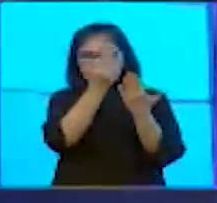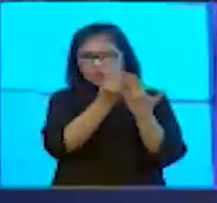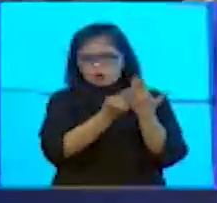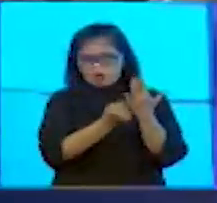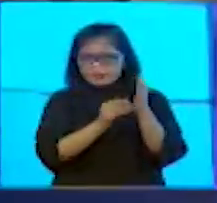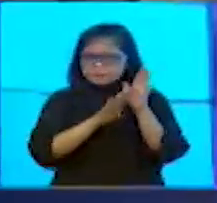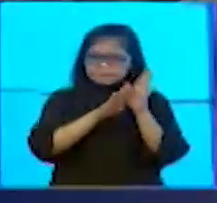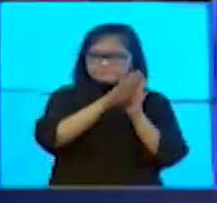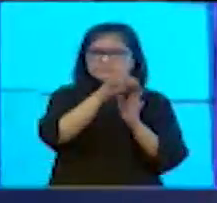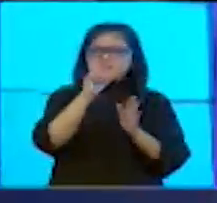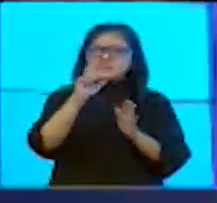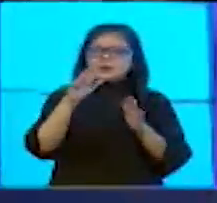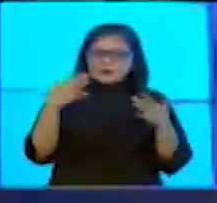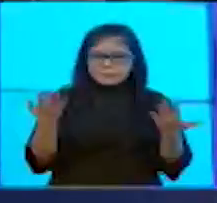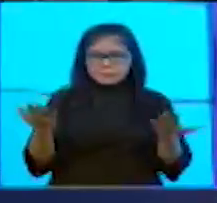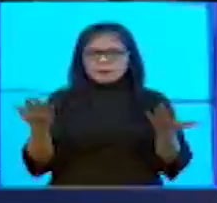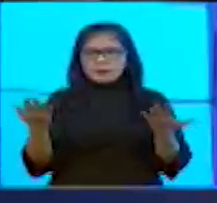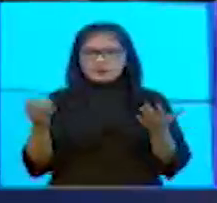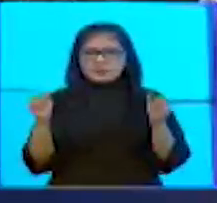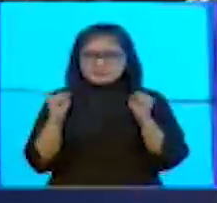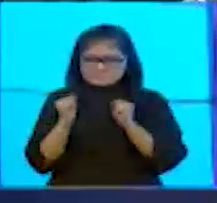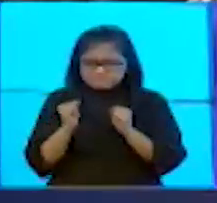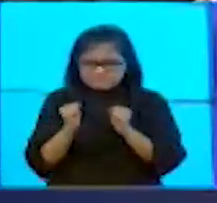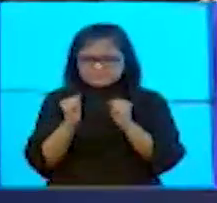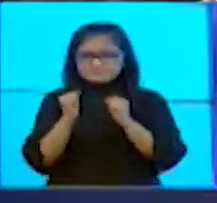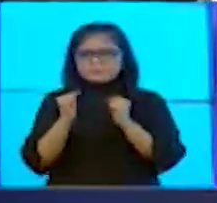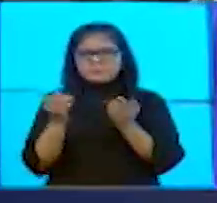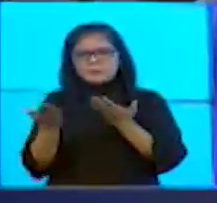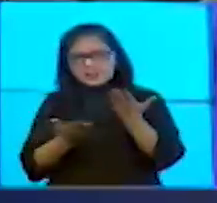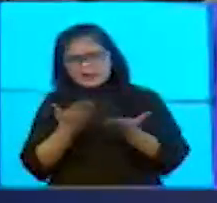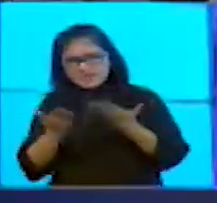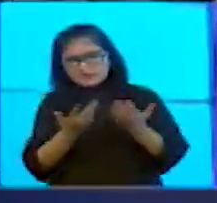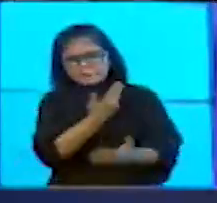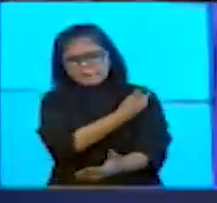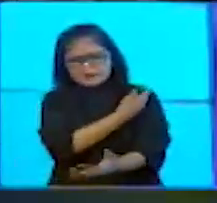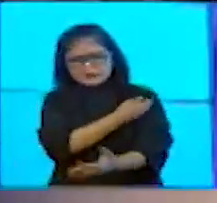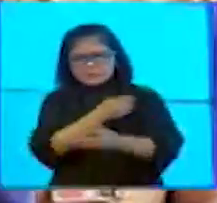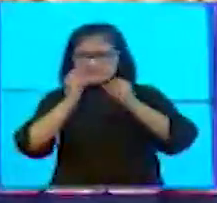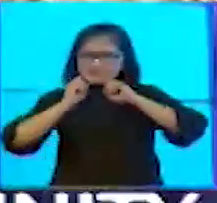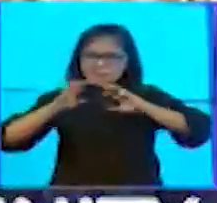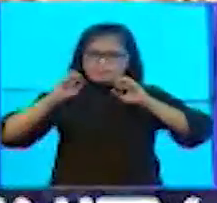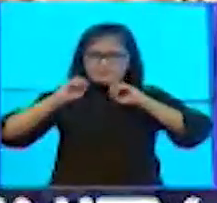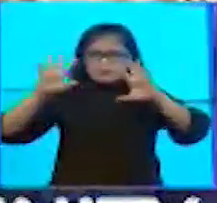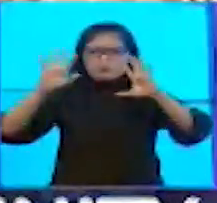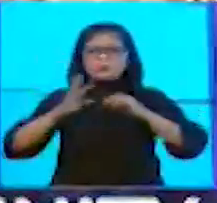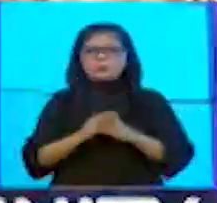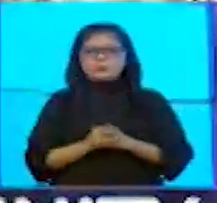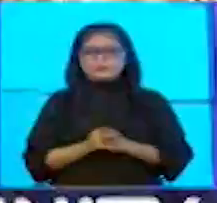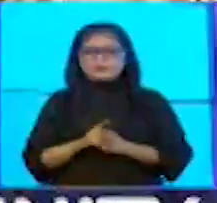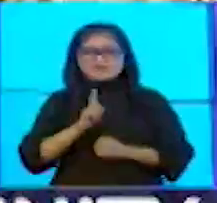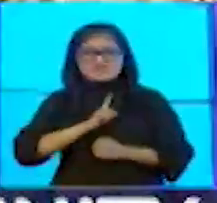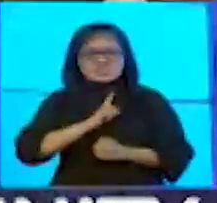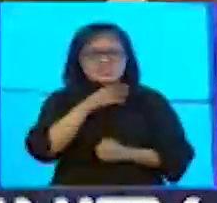dengan lebih mobil imobilisasi vaksin secara masif dan enggak bisa sendiri-sendiri